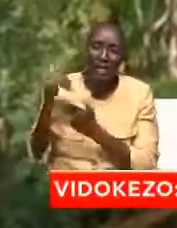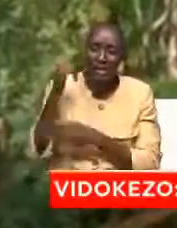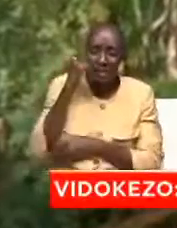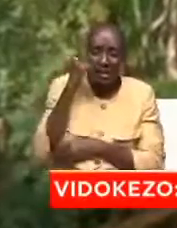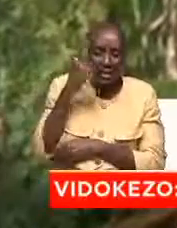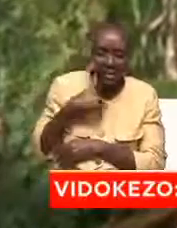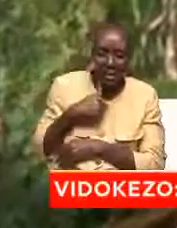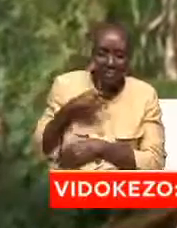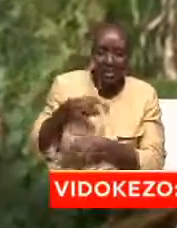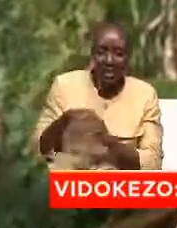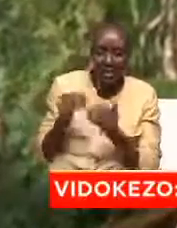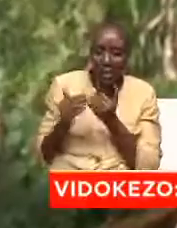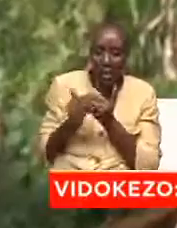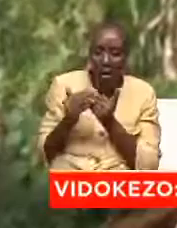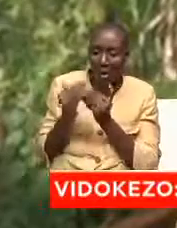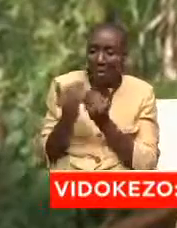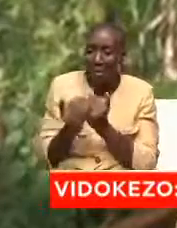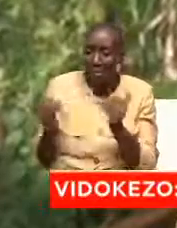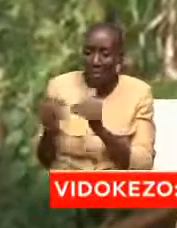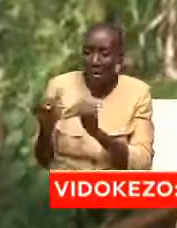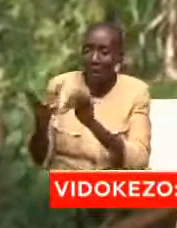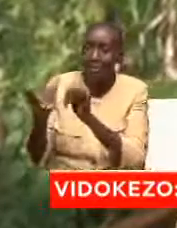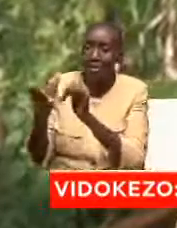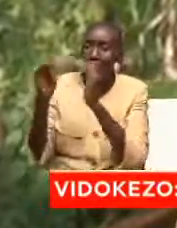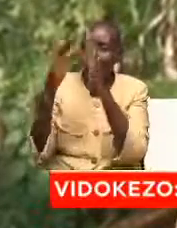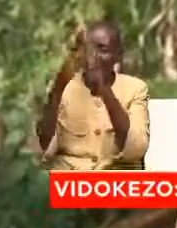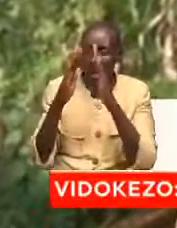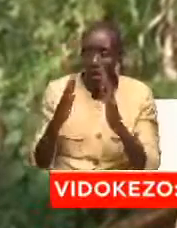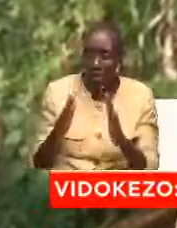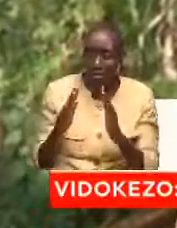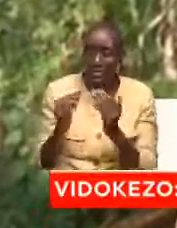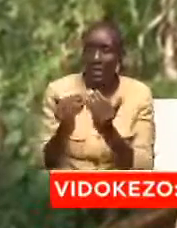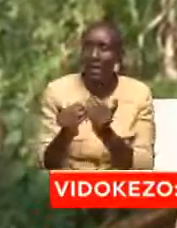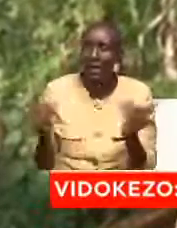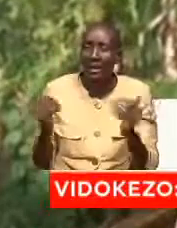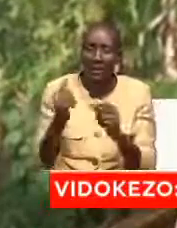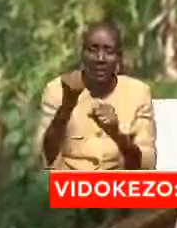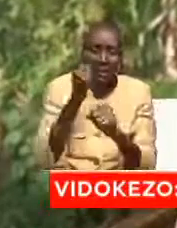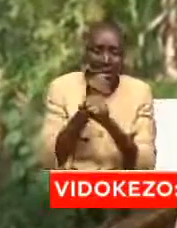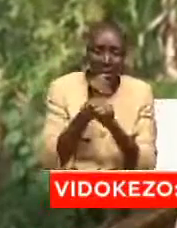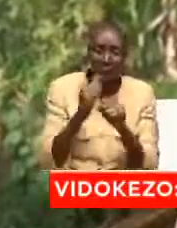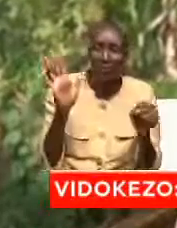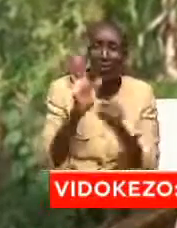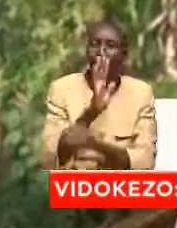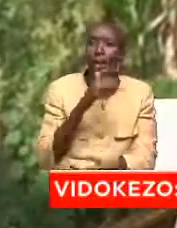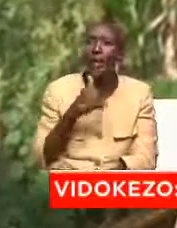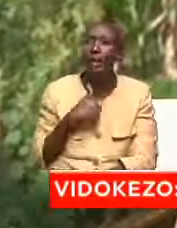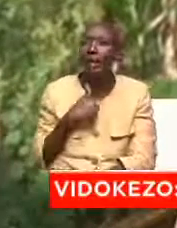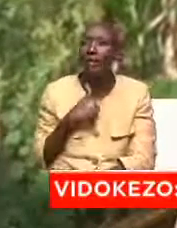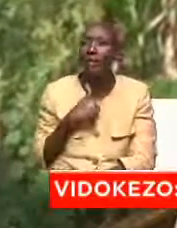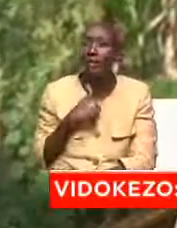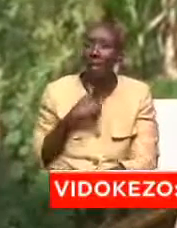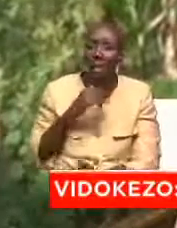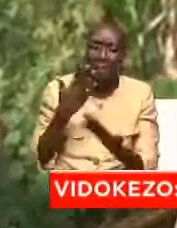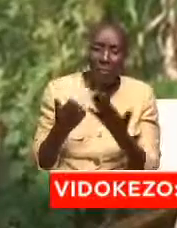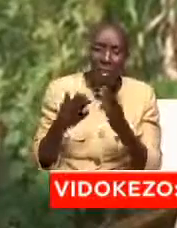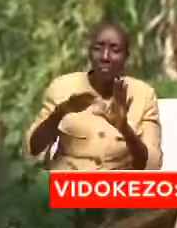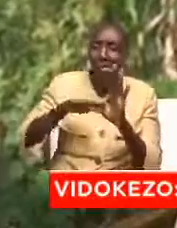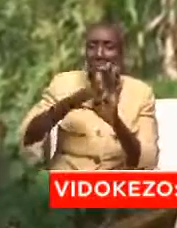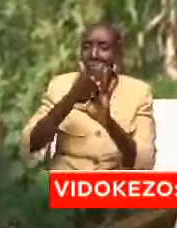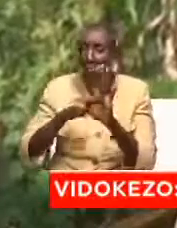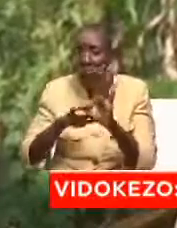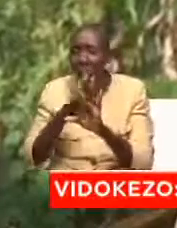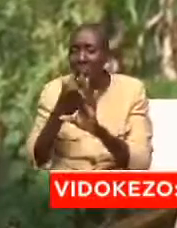milango yetu. Watoto wakae kwa nyumba. Watoto wana kazi mingi ya kufanya kwa nyumba. Wacha waoshe vyombo,